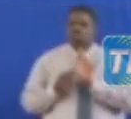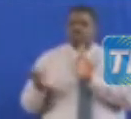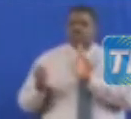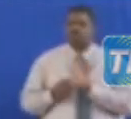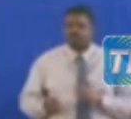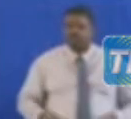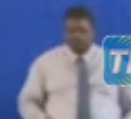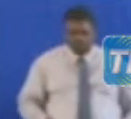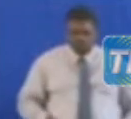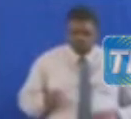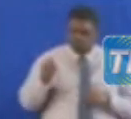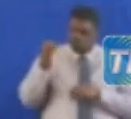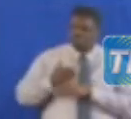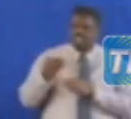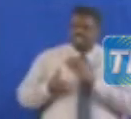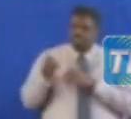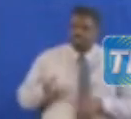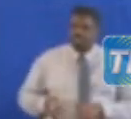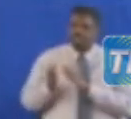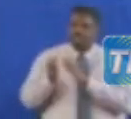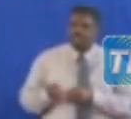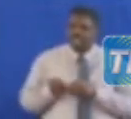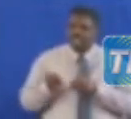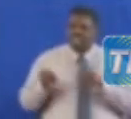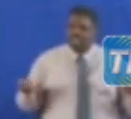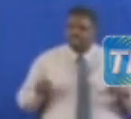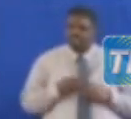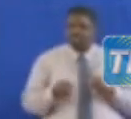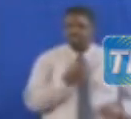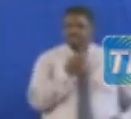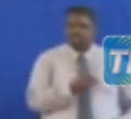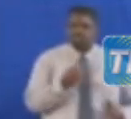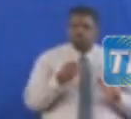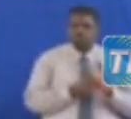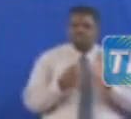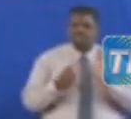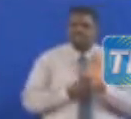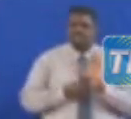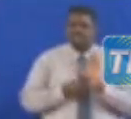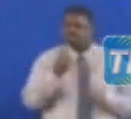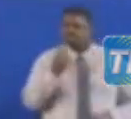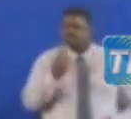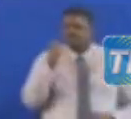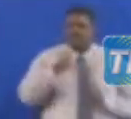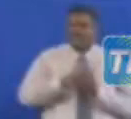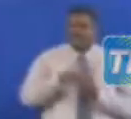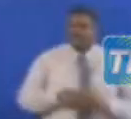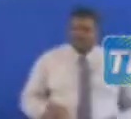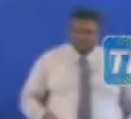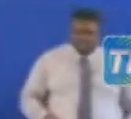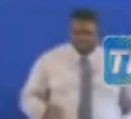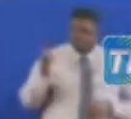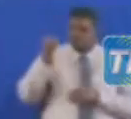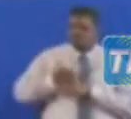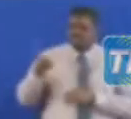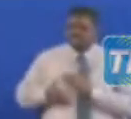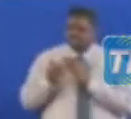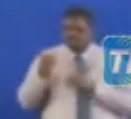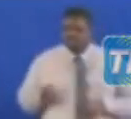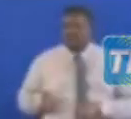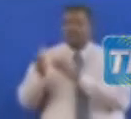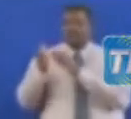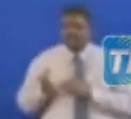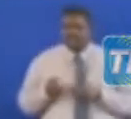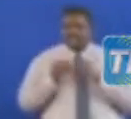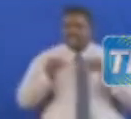21,109.7, ujenzi wa barabara zenye urefu wa kilomita 300.61 kwa kiwango cha lami, ujenzi wa barabara